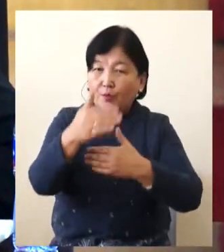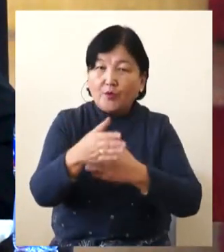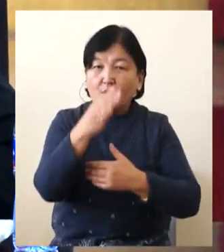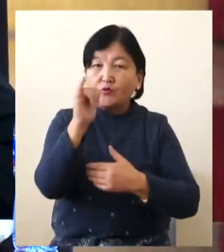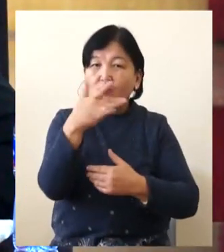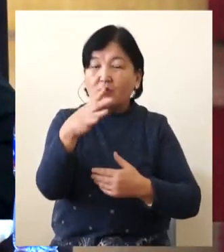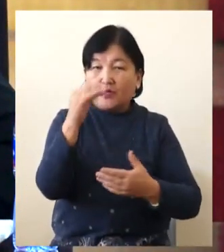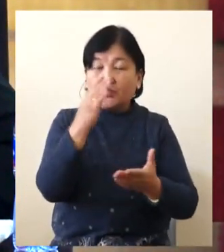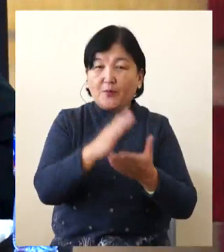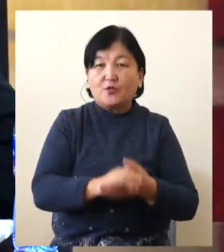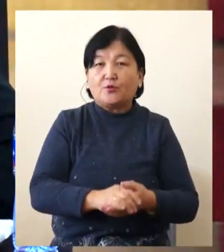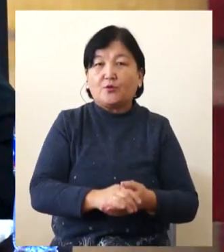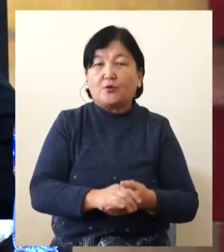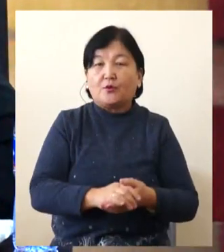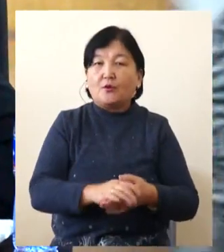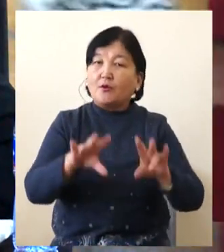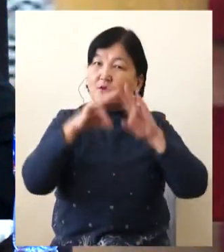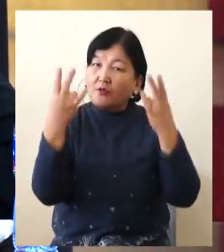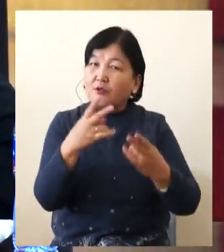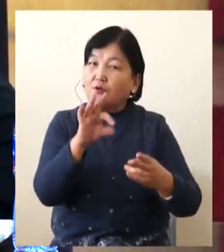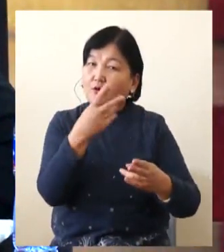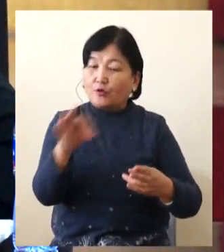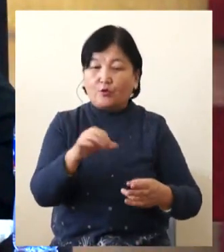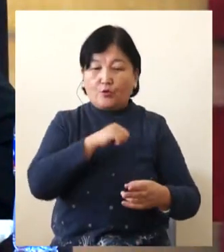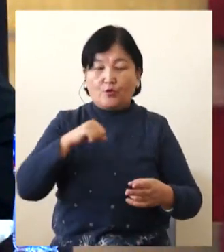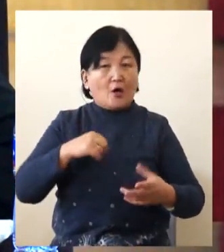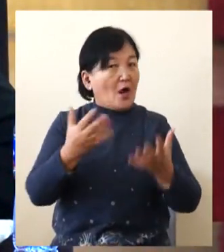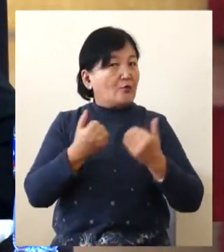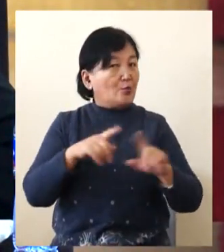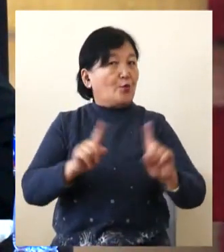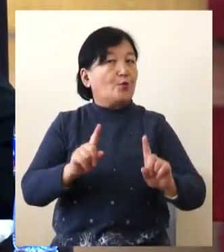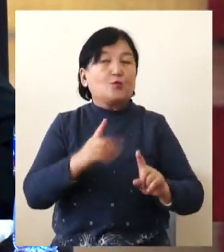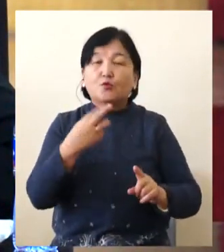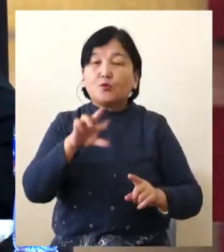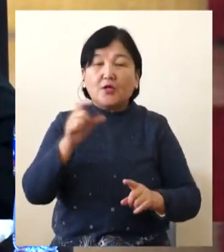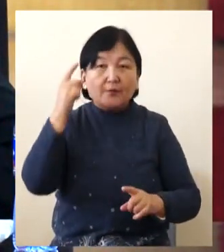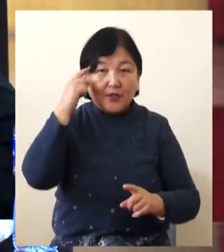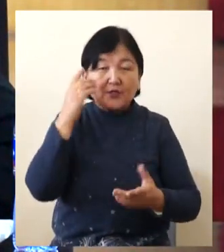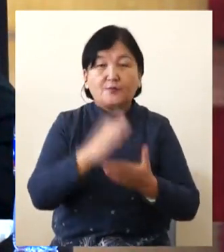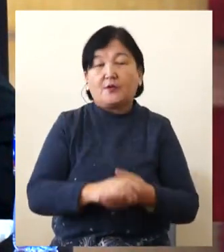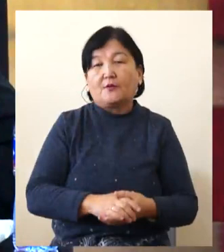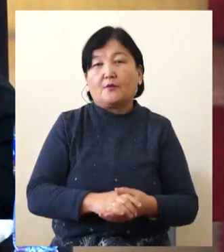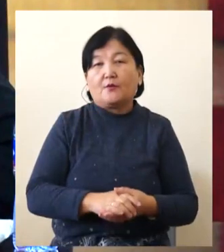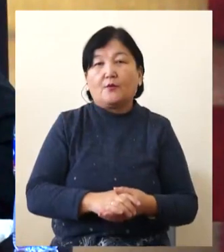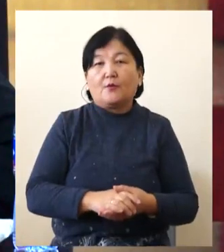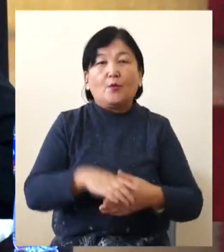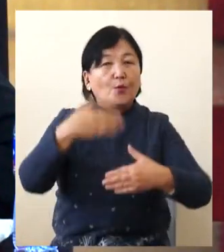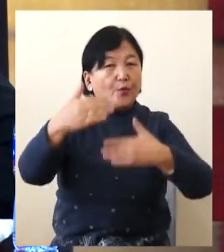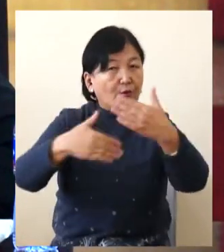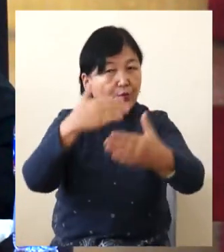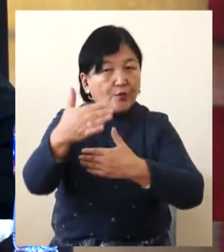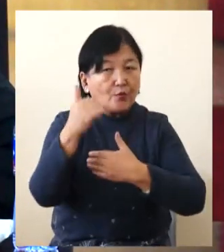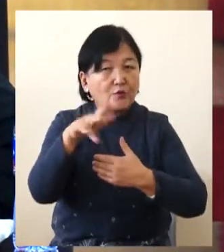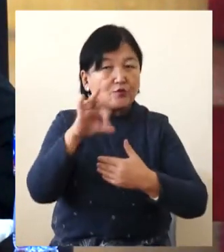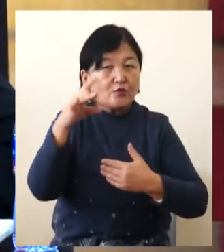ээ. Ирэх мэдлээ. Нийтэд зориулсан хөрөнгө чи өөртөө авч болохгүй ш. За энэ бол хизээч үеийн үед Монголын